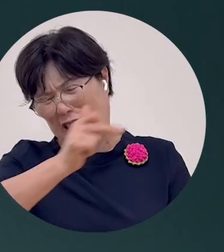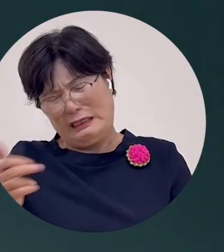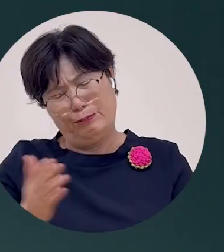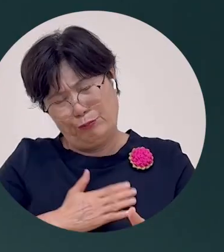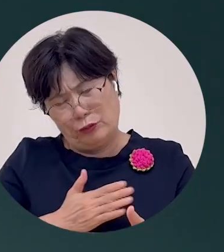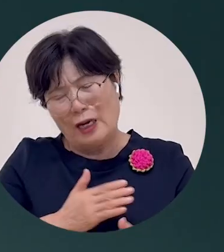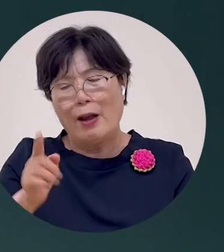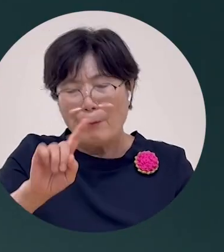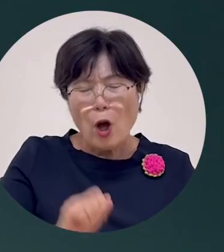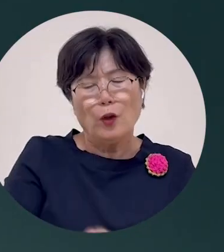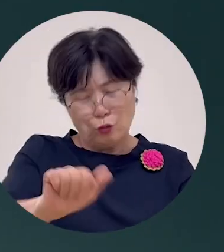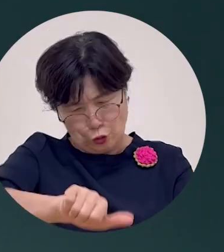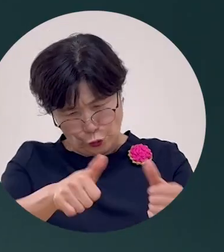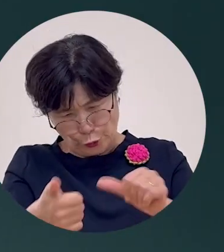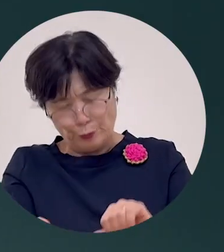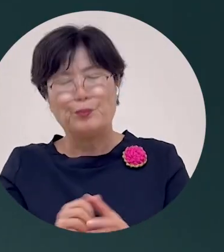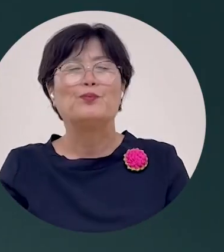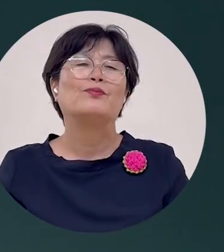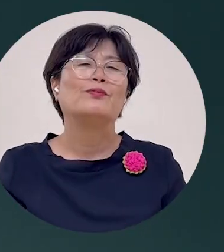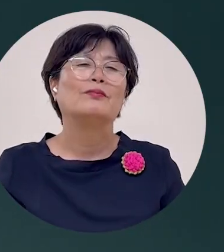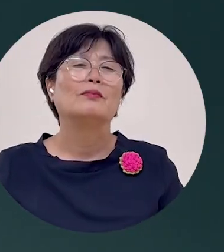뭐다고요? 죽음이에요.